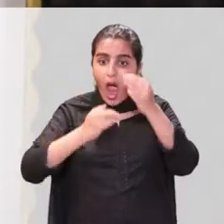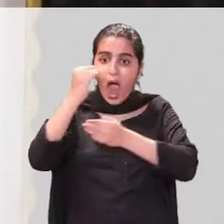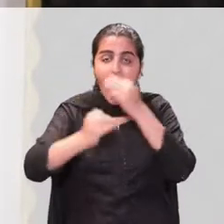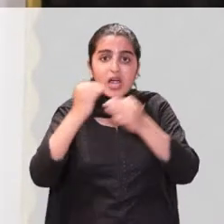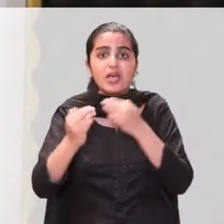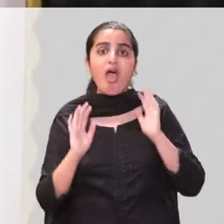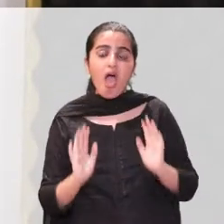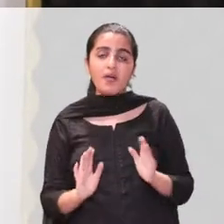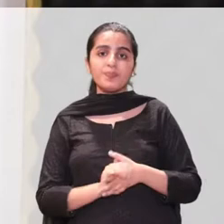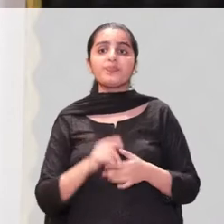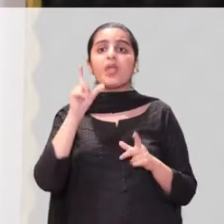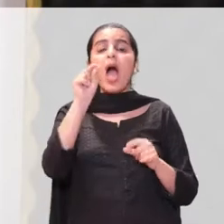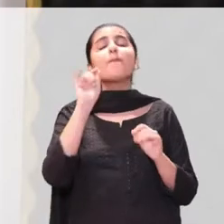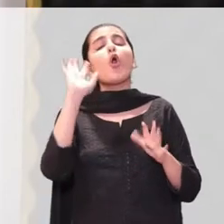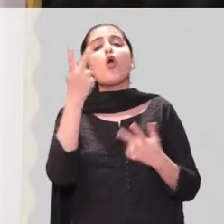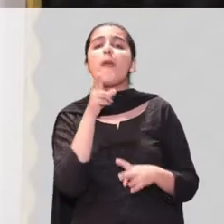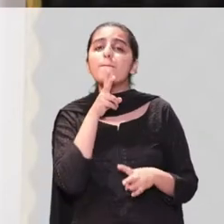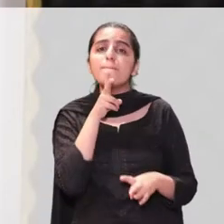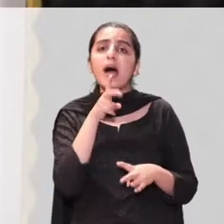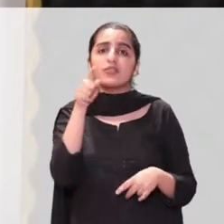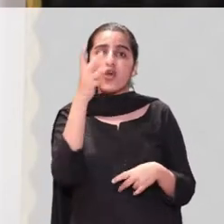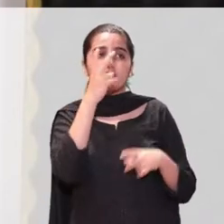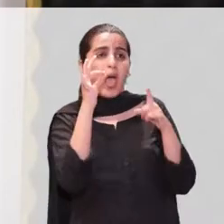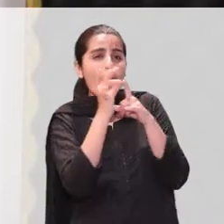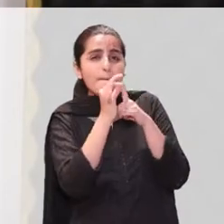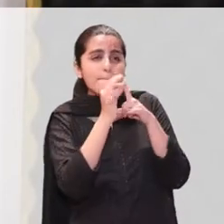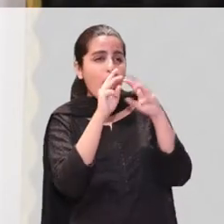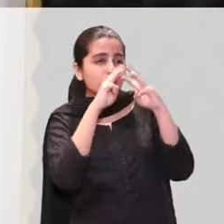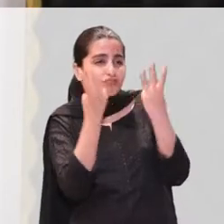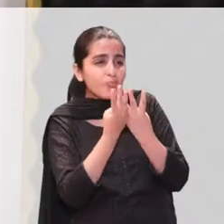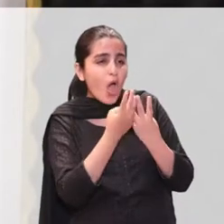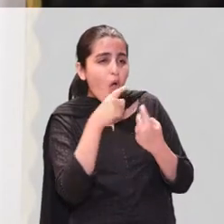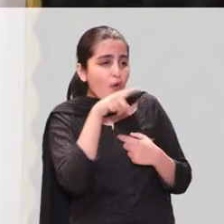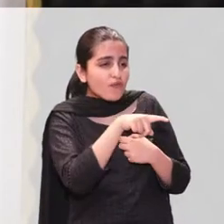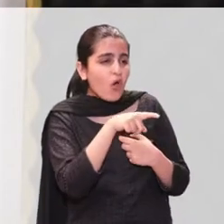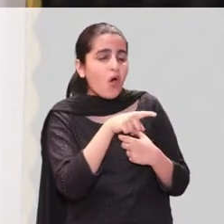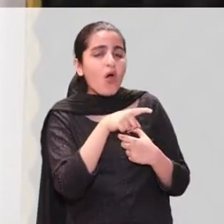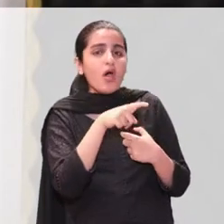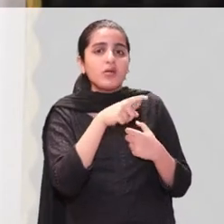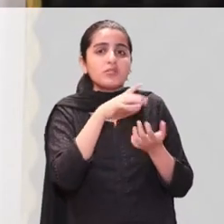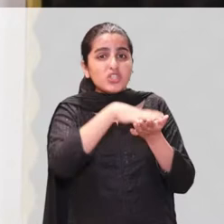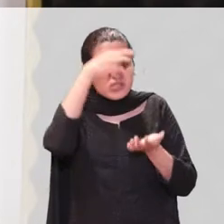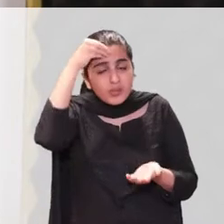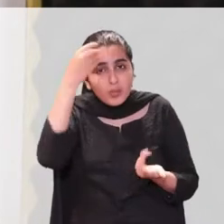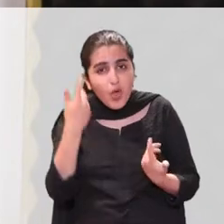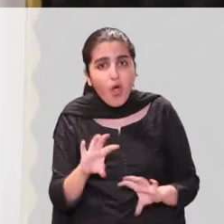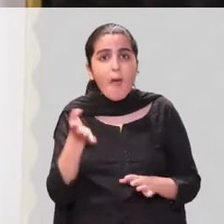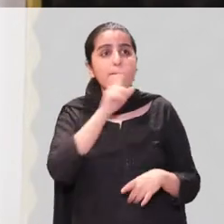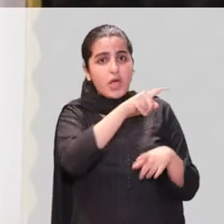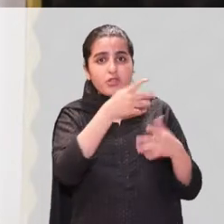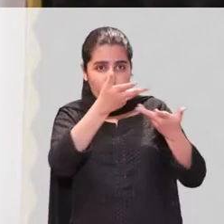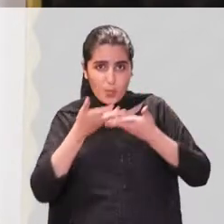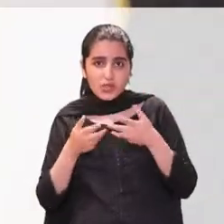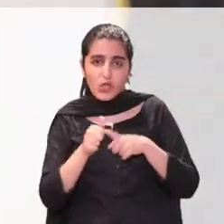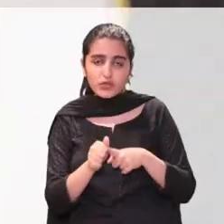देख रही है और आगे बढ़ते हैं कोई ऐसे इंट्रस्टिंग बाद आपने पाकिस्तानी सोसायटी के बारे में सीखी समजी जो आप हमसे